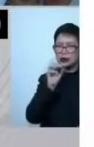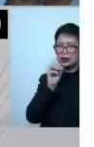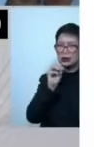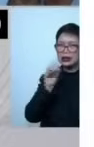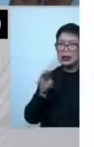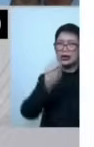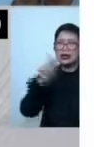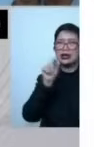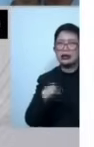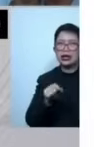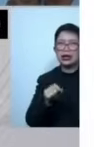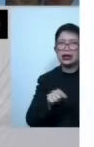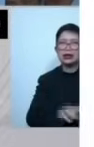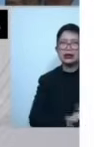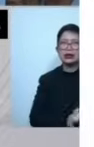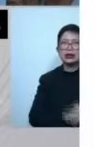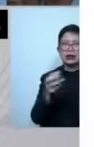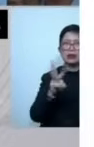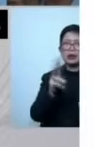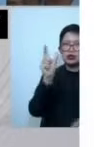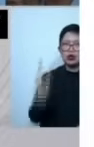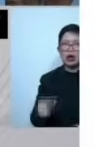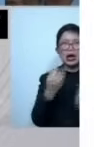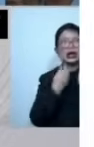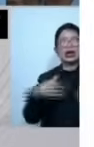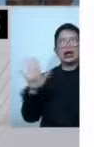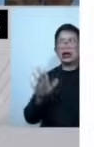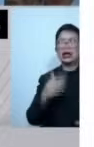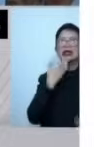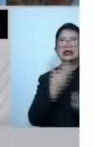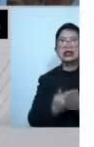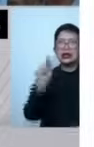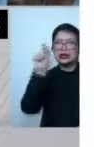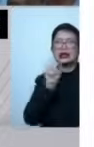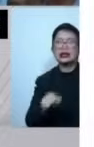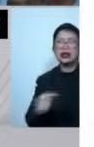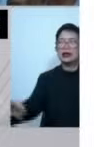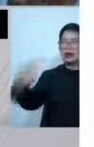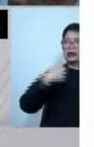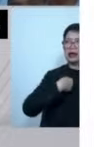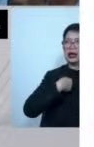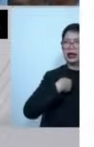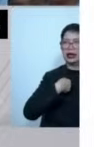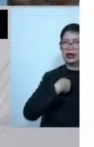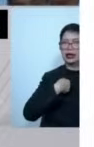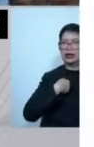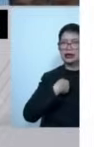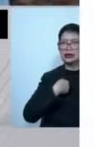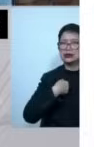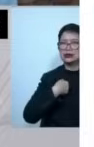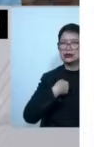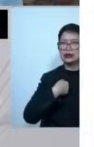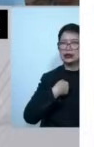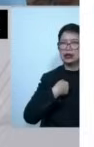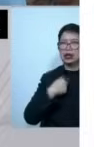dari proses politik, material, dan sebagainya. Pak Prabowo terlibat. Jadi ada